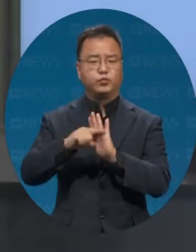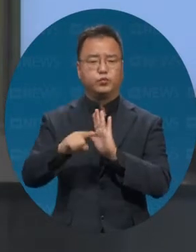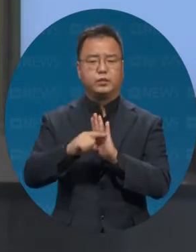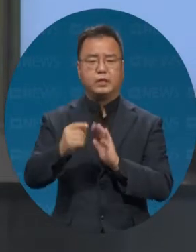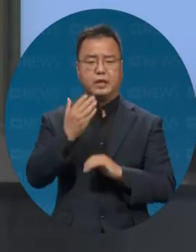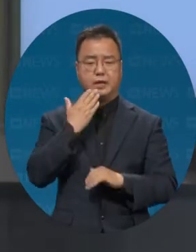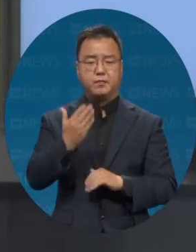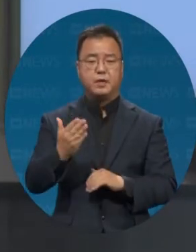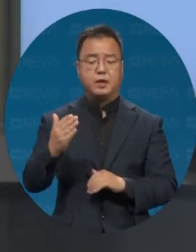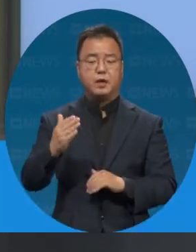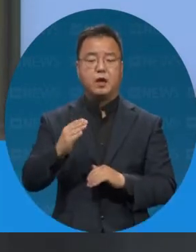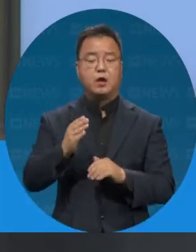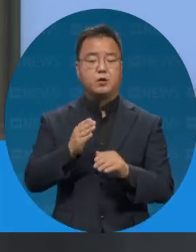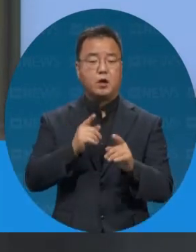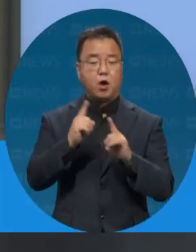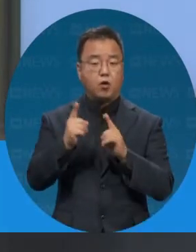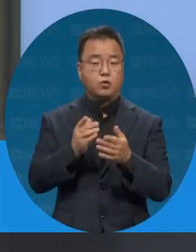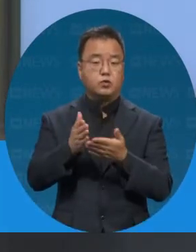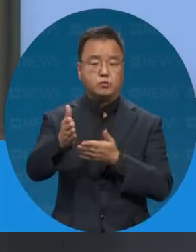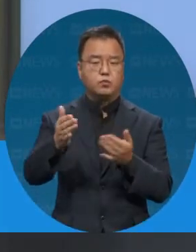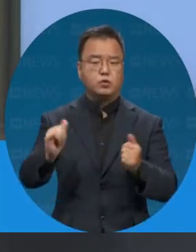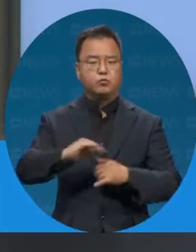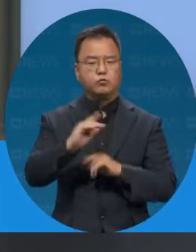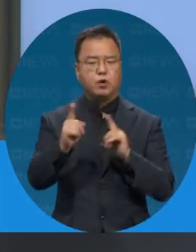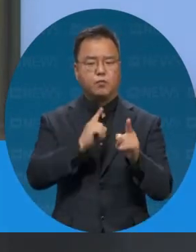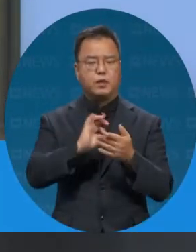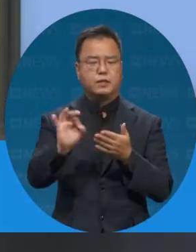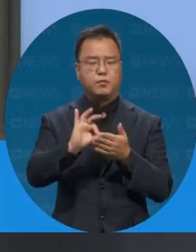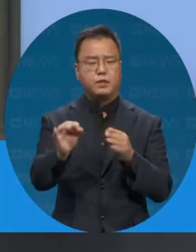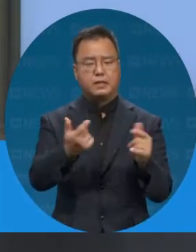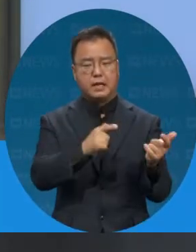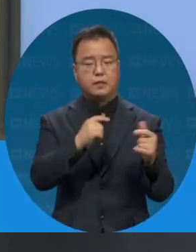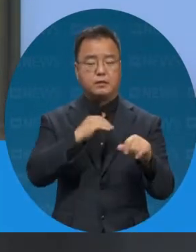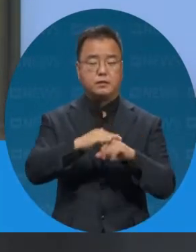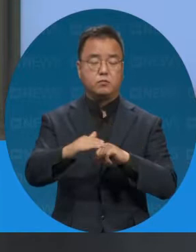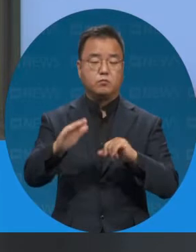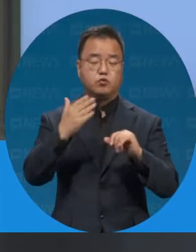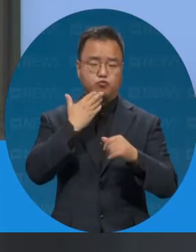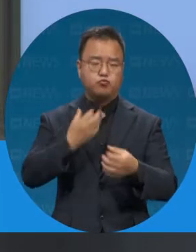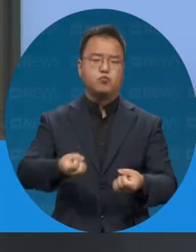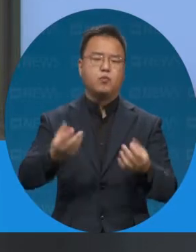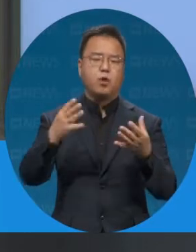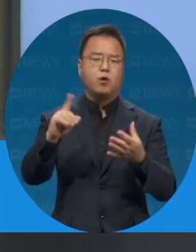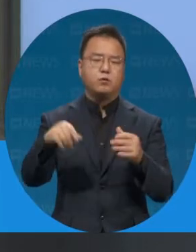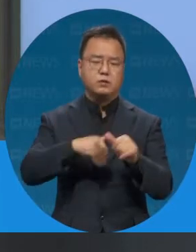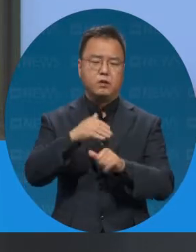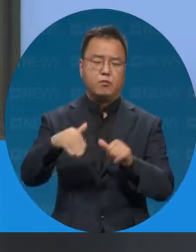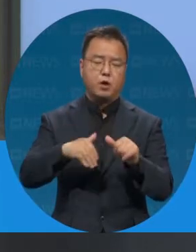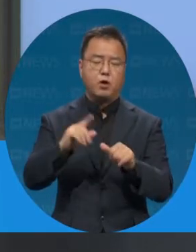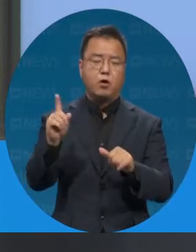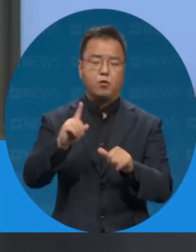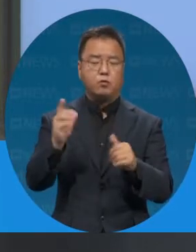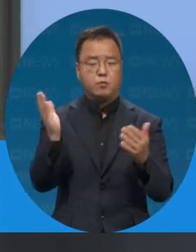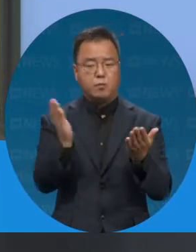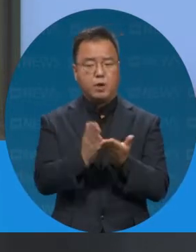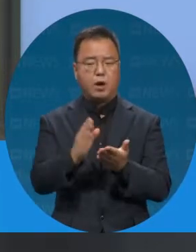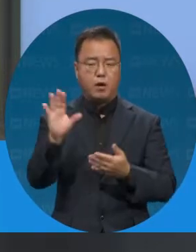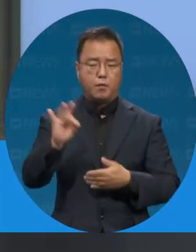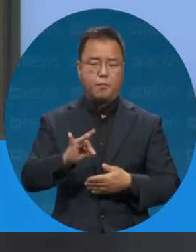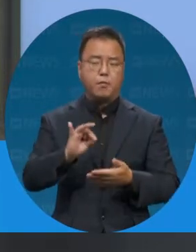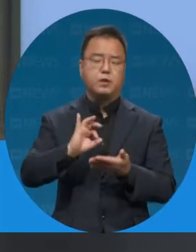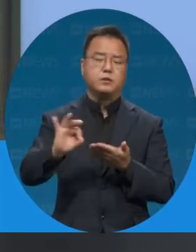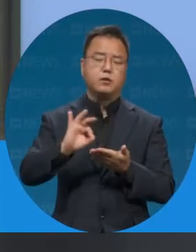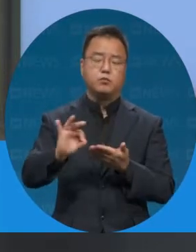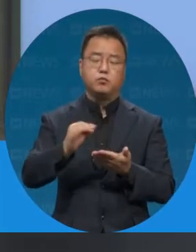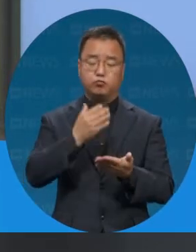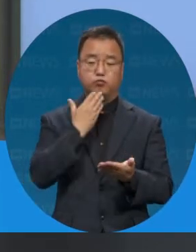사용되는 다양한 방식을 축하해야 한다 면서 언어 자체를 금지 하기보단 어떤 상황에서 어떤 언어가 어울리는 지를 가르쳐 주는 게